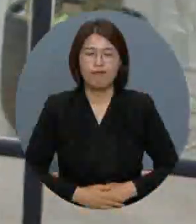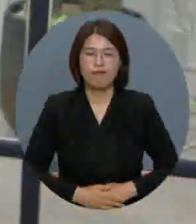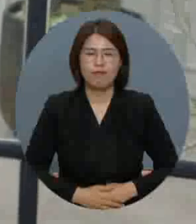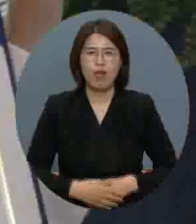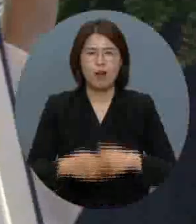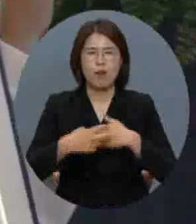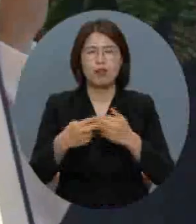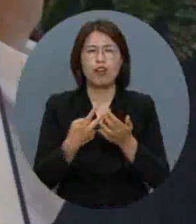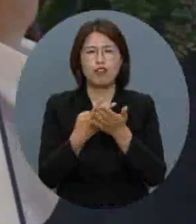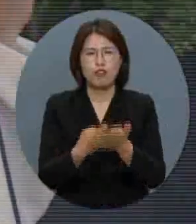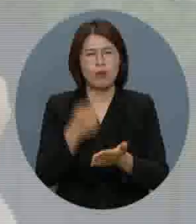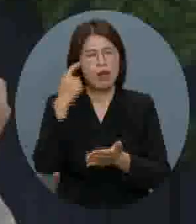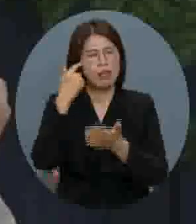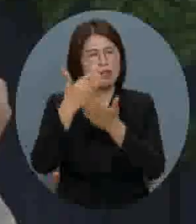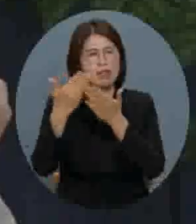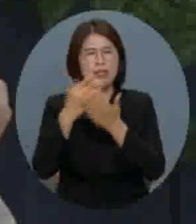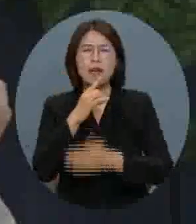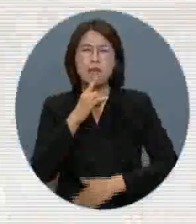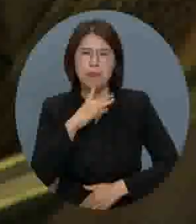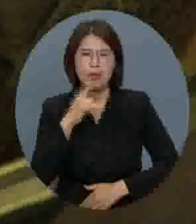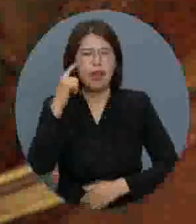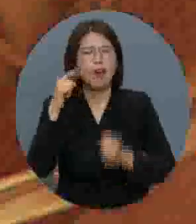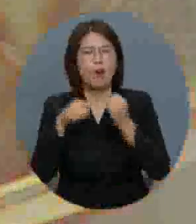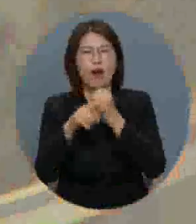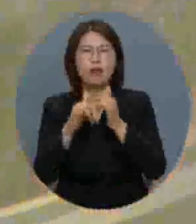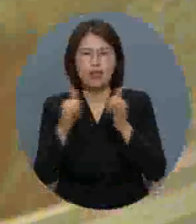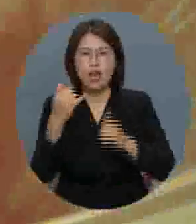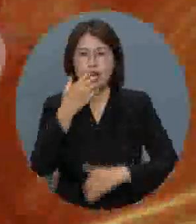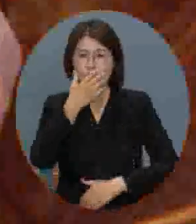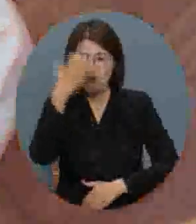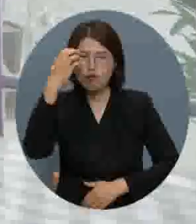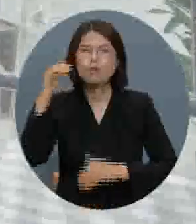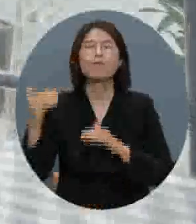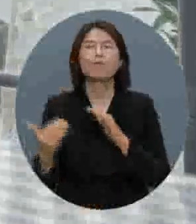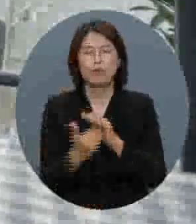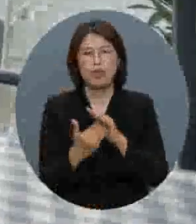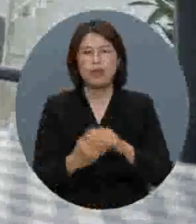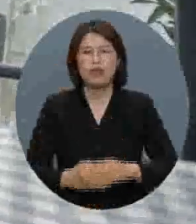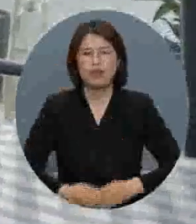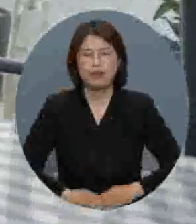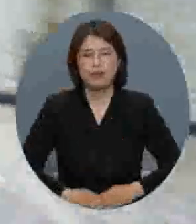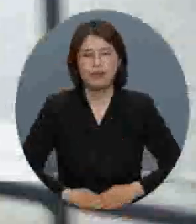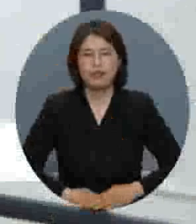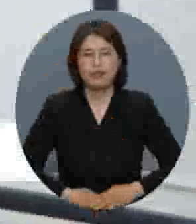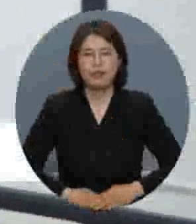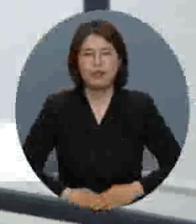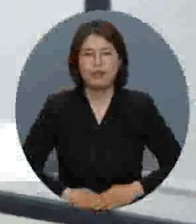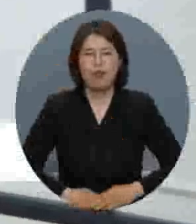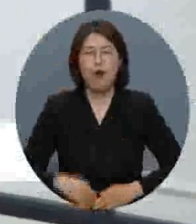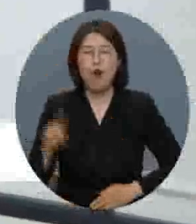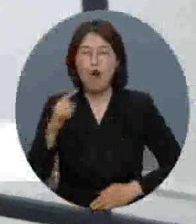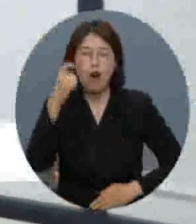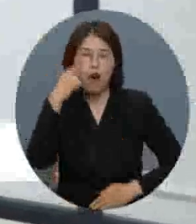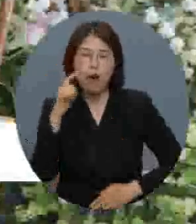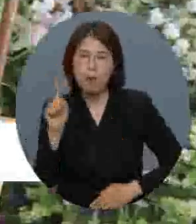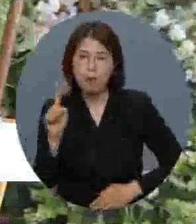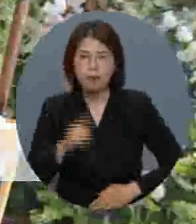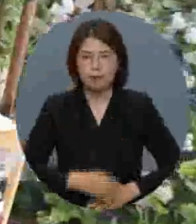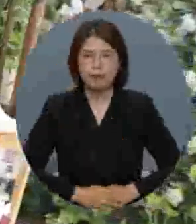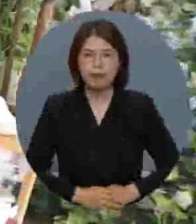병실에 누워 상상만 했던 과학자의 꿈이 현실이 됐습니다. 와, 어때 예슬아?